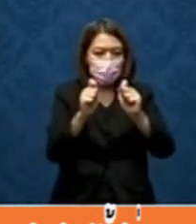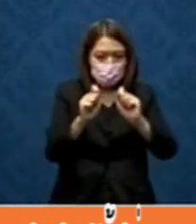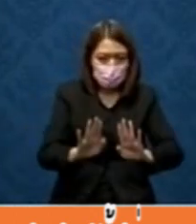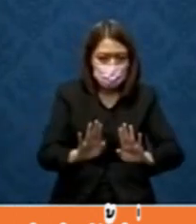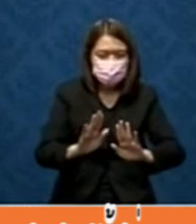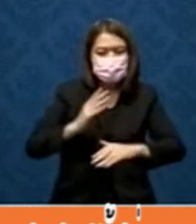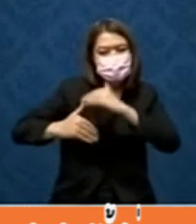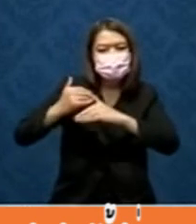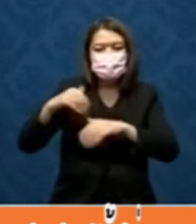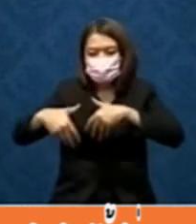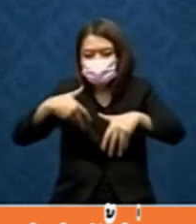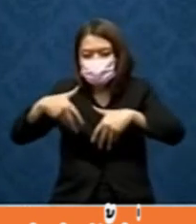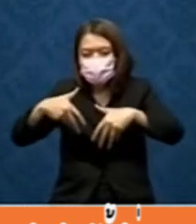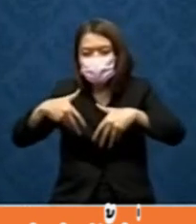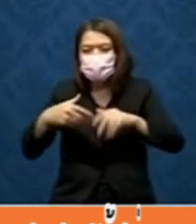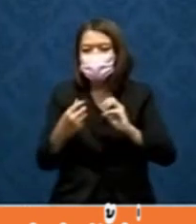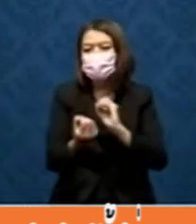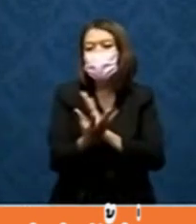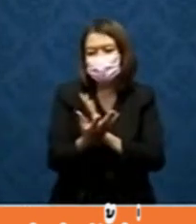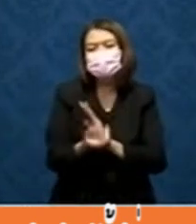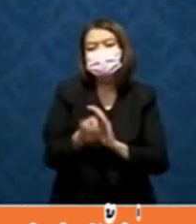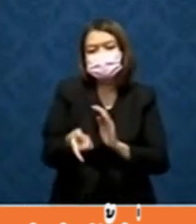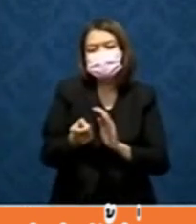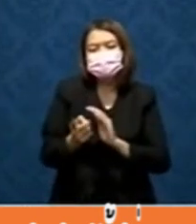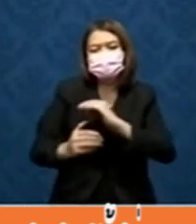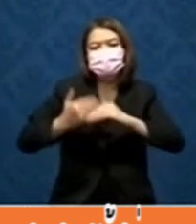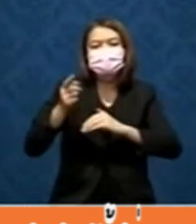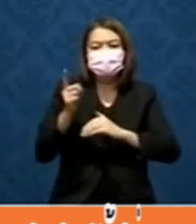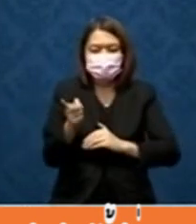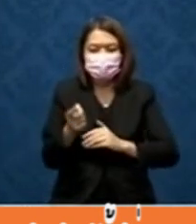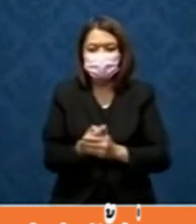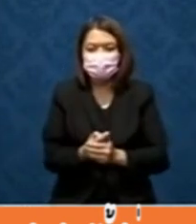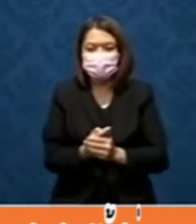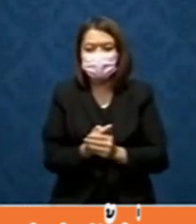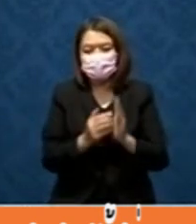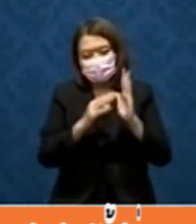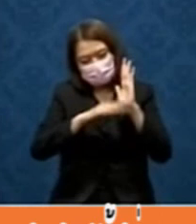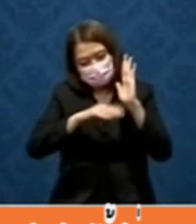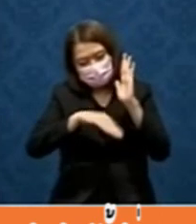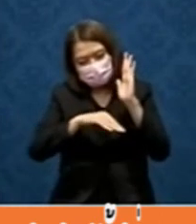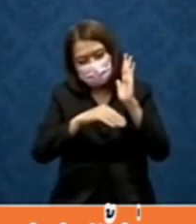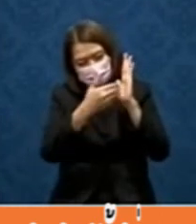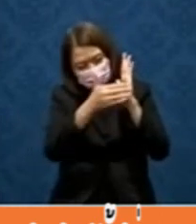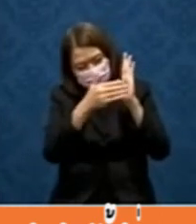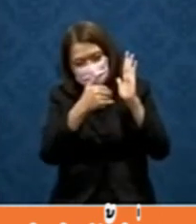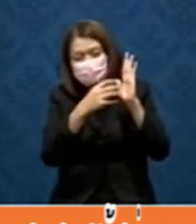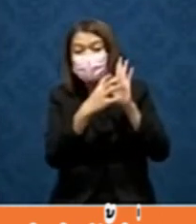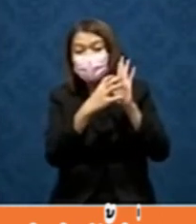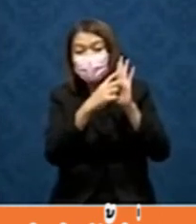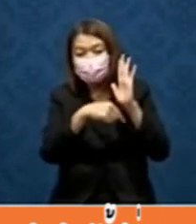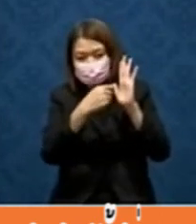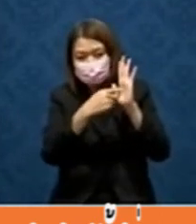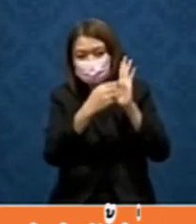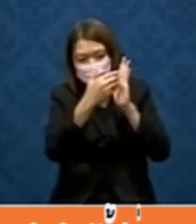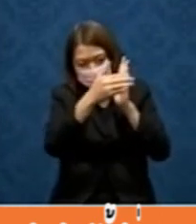ก้องมีการออกแบบแนวทางฝื้นฟูพันาชุมชนที่เกิดอุทกภัภัยเป็ประจำซึ่งมีทงรูปน้ำเจ้พยา ป่าศักธา